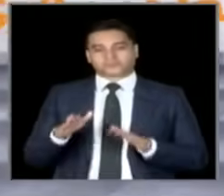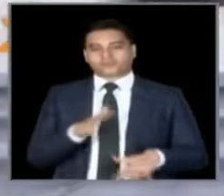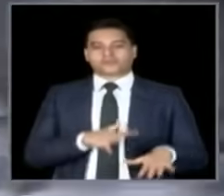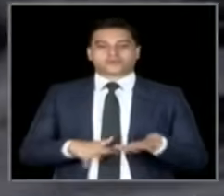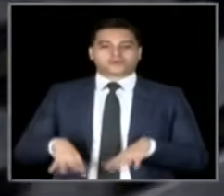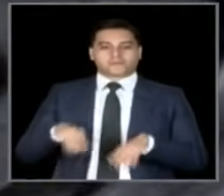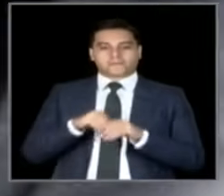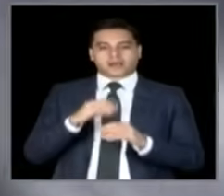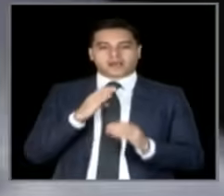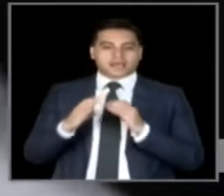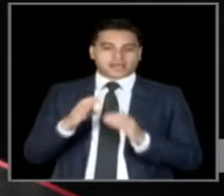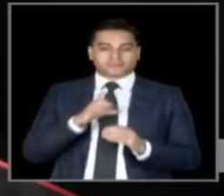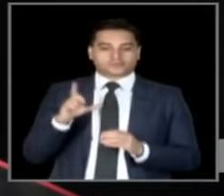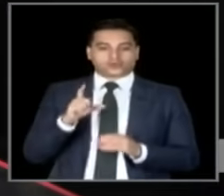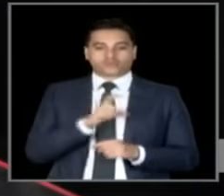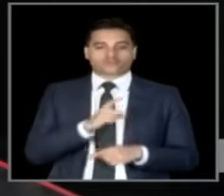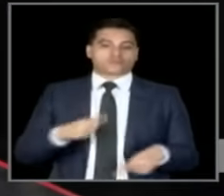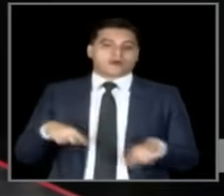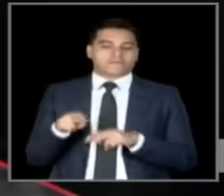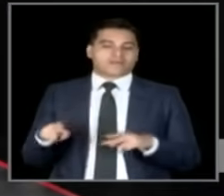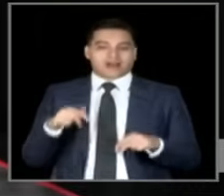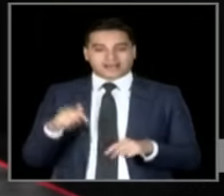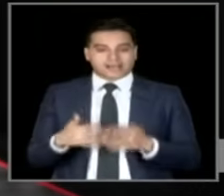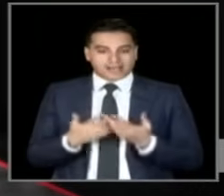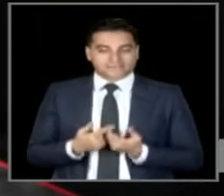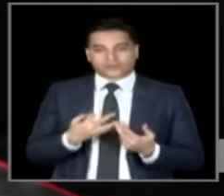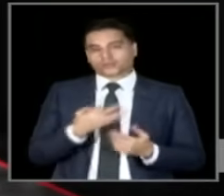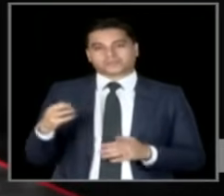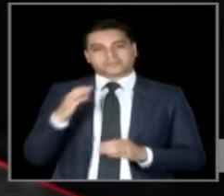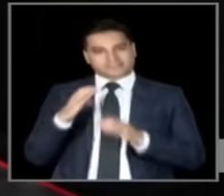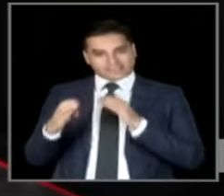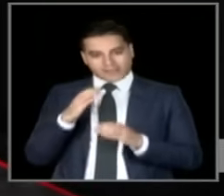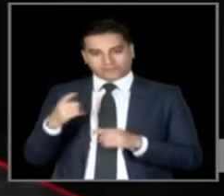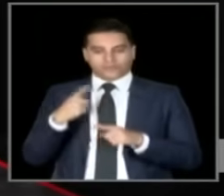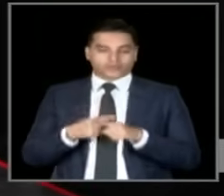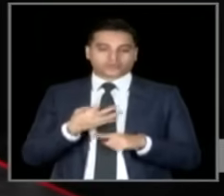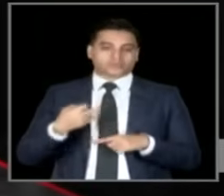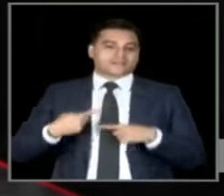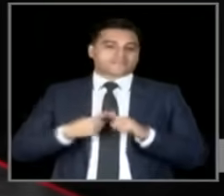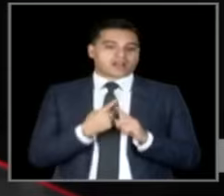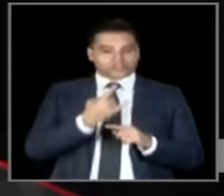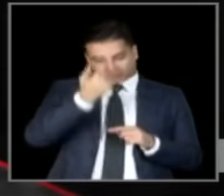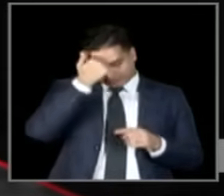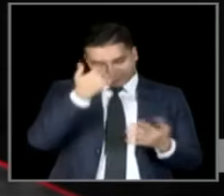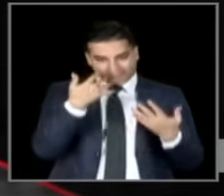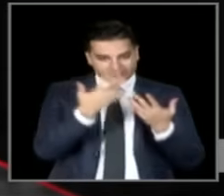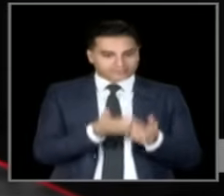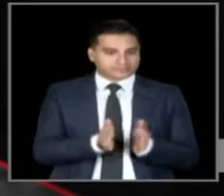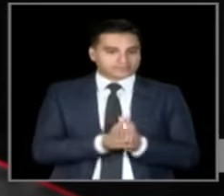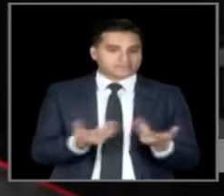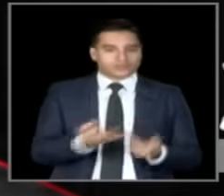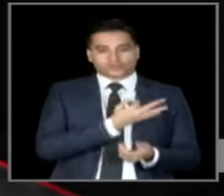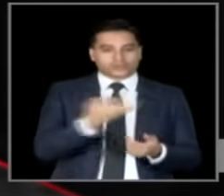وبكده يبقى اجمالي النقط اللي حصل عليها طلابنا في حلقه النهارده 300 نقطه، وكل نقطه ب 10,000 جنيه